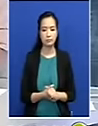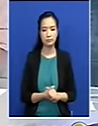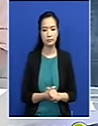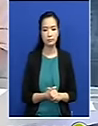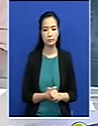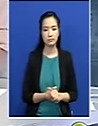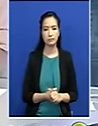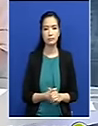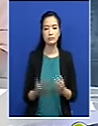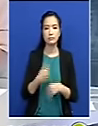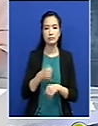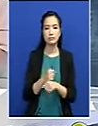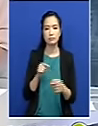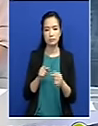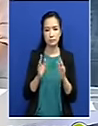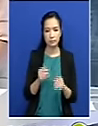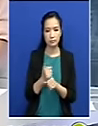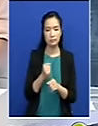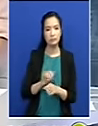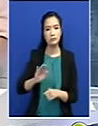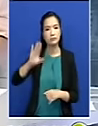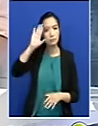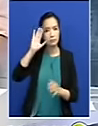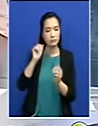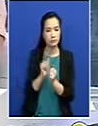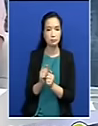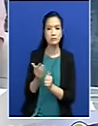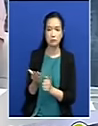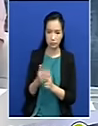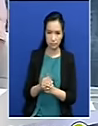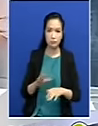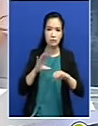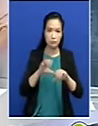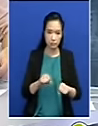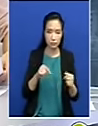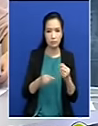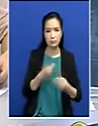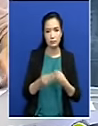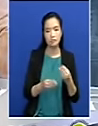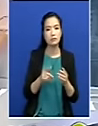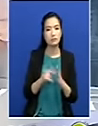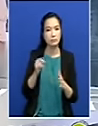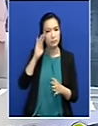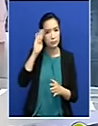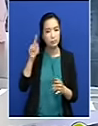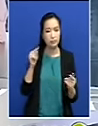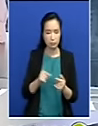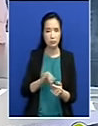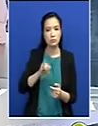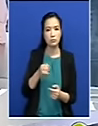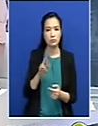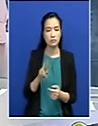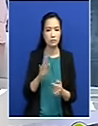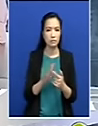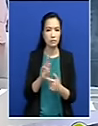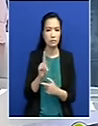เราไปดูปฏิบัติการของเจ้าหน้าที่ตำรวจครับวันนี้เจ้าหน้าที่ตำรวจไปจับผู้ค้ายาบ้ารายใหญ่แถวจระเข้น้อย